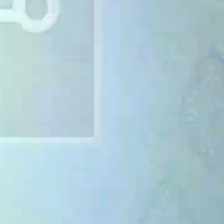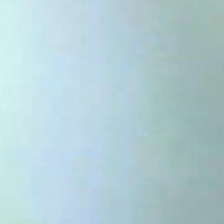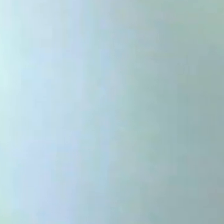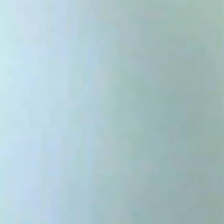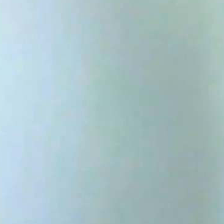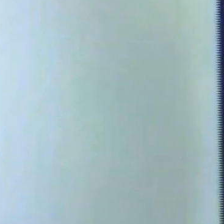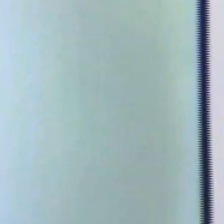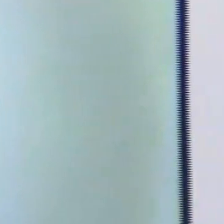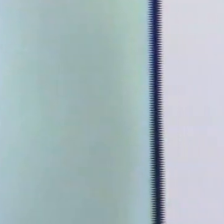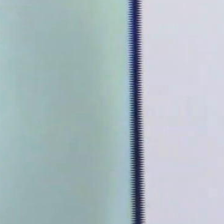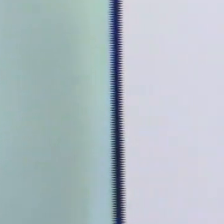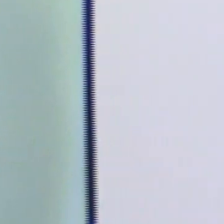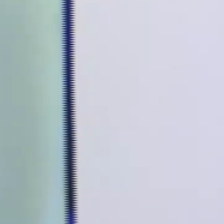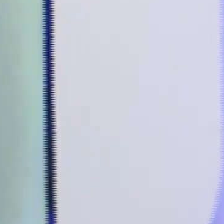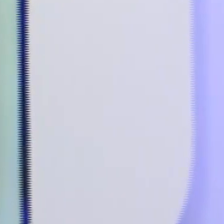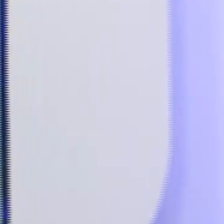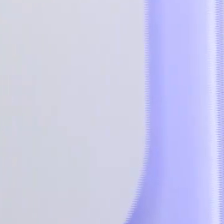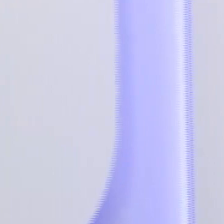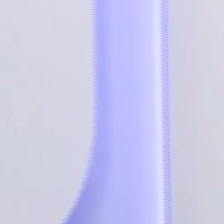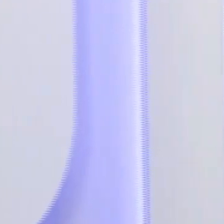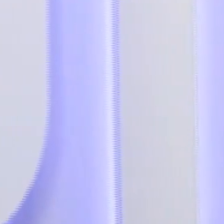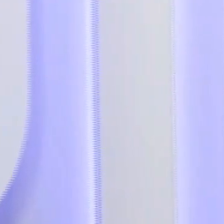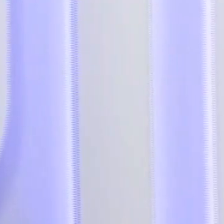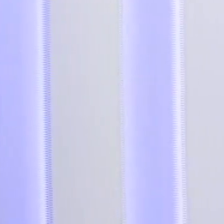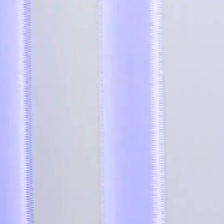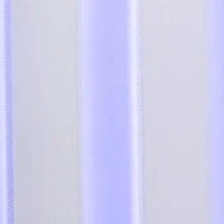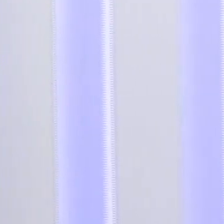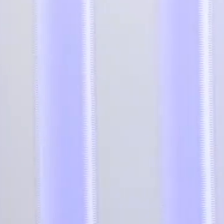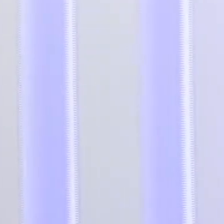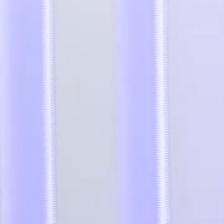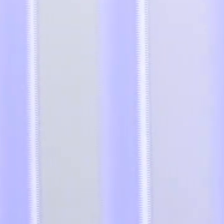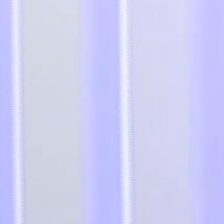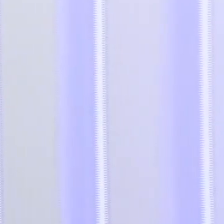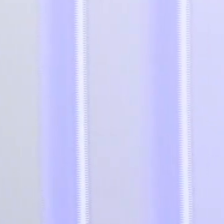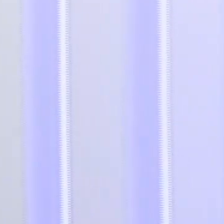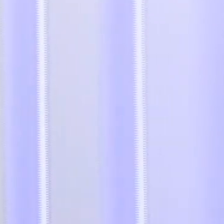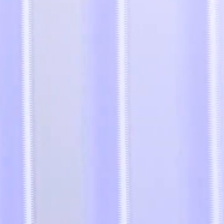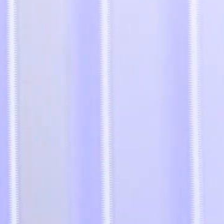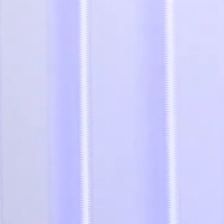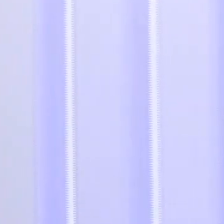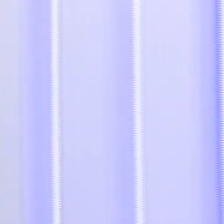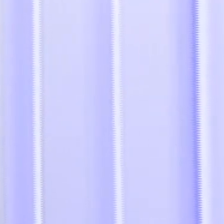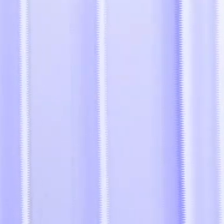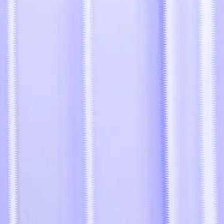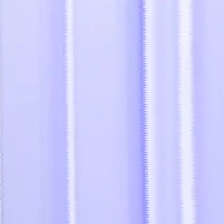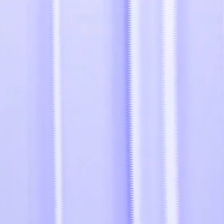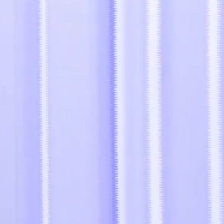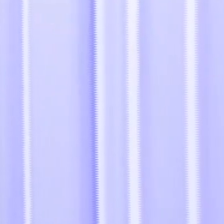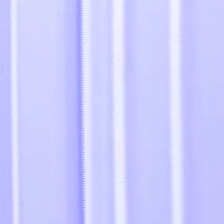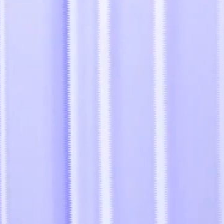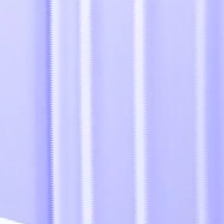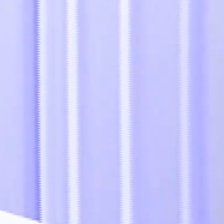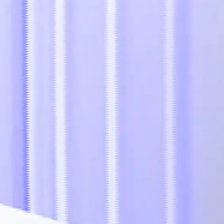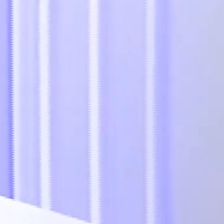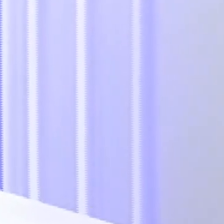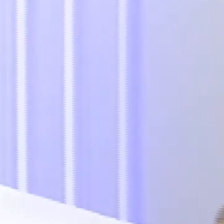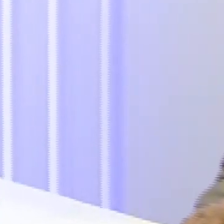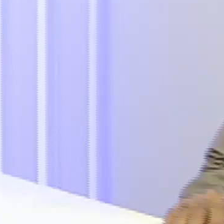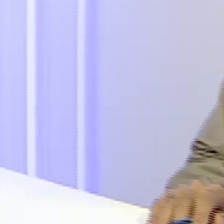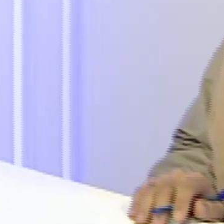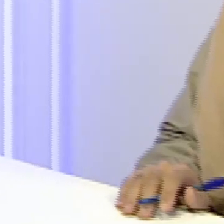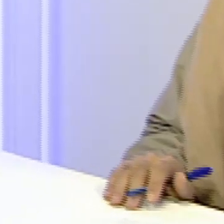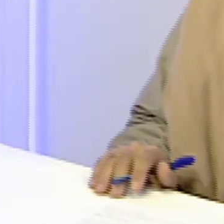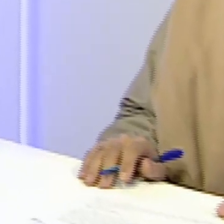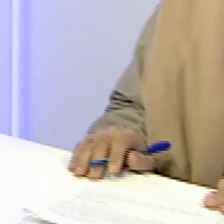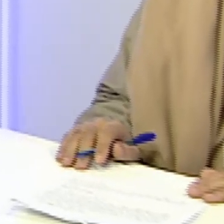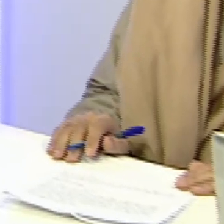عندهم كنوز تحيل مدارك الظلماء نورا ونورا